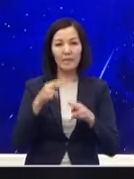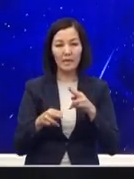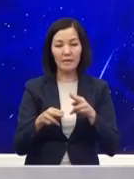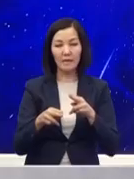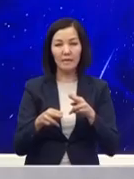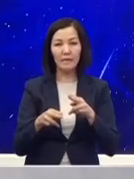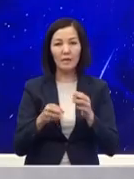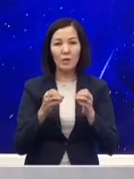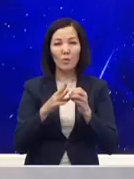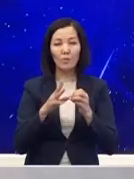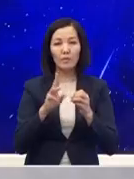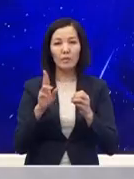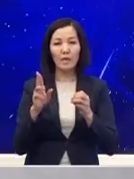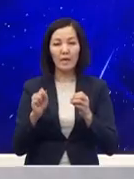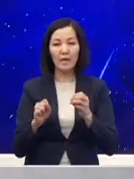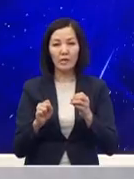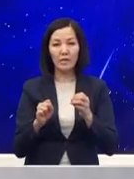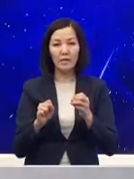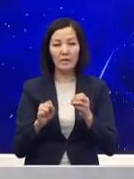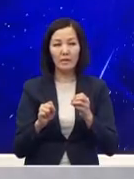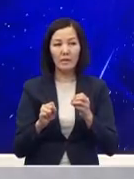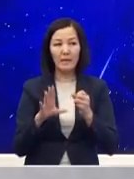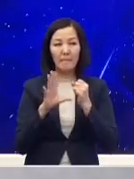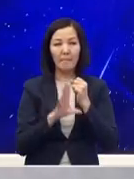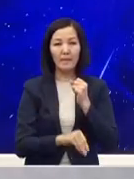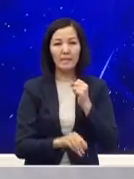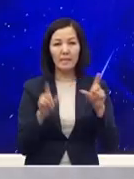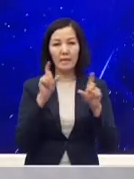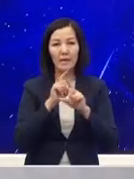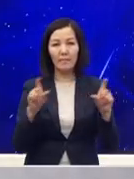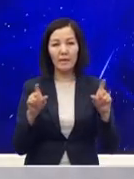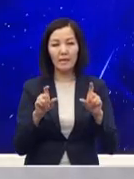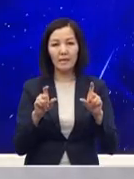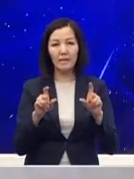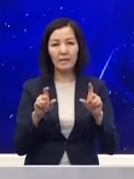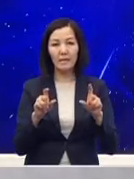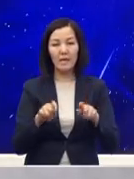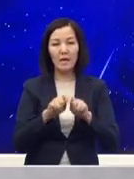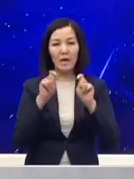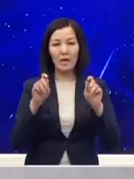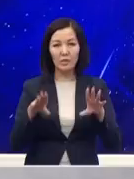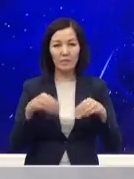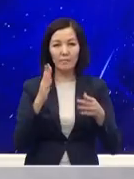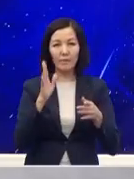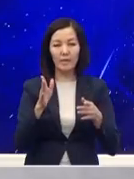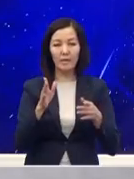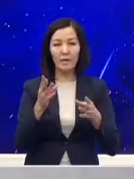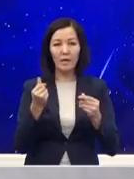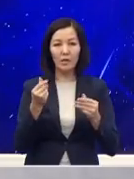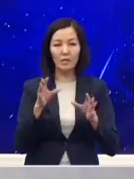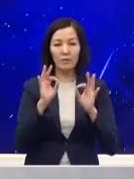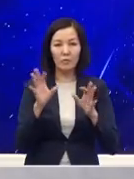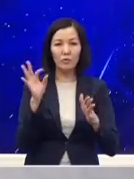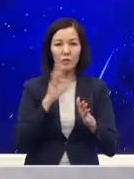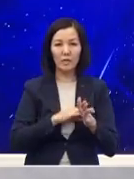болады. 15-ші қараша жаңағы соңғы объекті нысанды қабылдап алу мерзімі. Қаражаттың барлығы